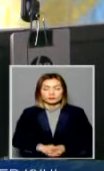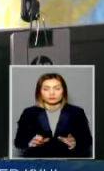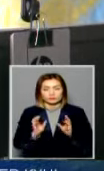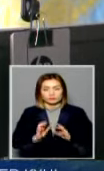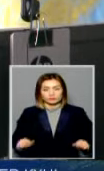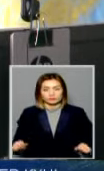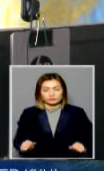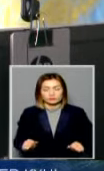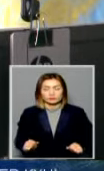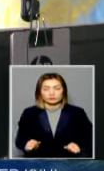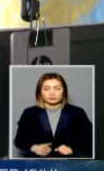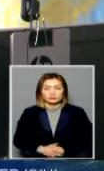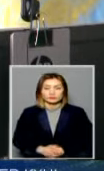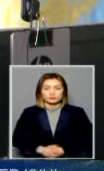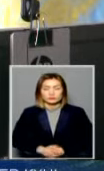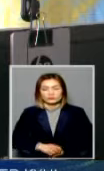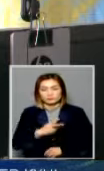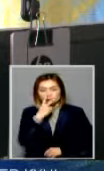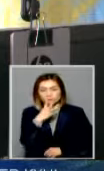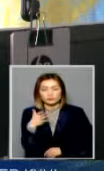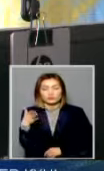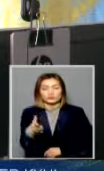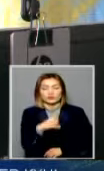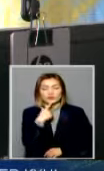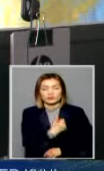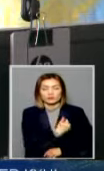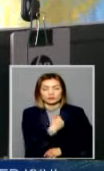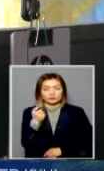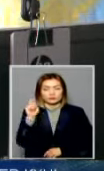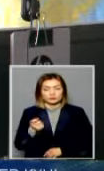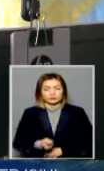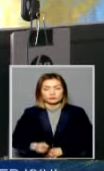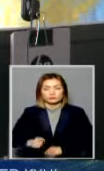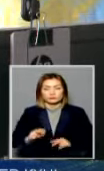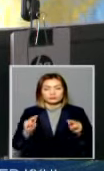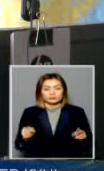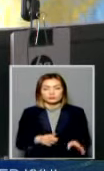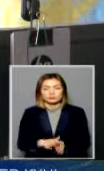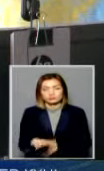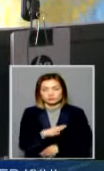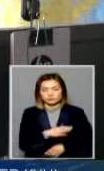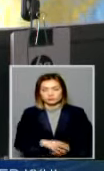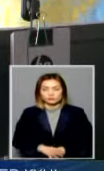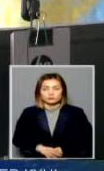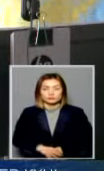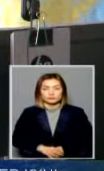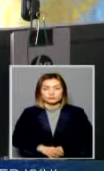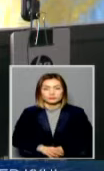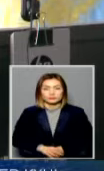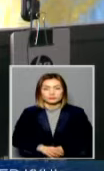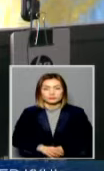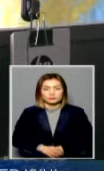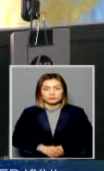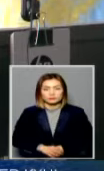батылдықтарыңызды, табандылықтарыңызды көрсетіп, әскери және отан алдындағы борыштарыңызды ар-намыспен